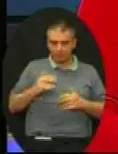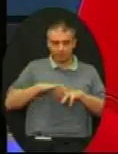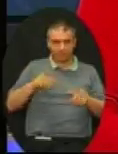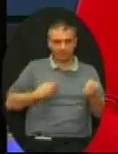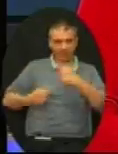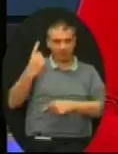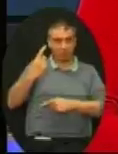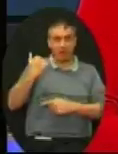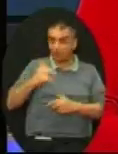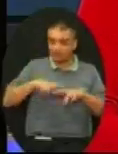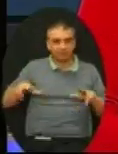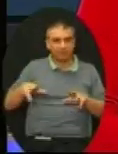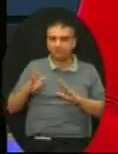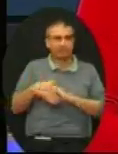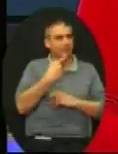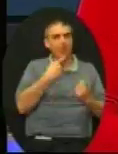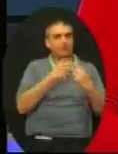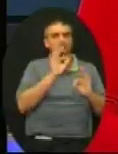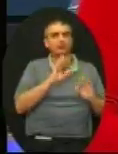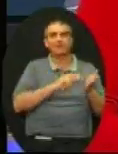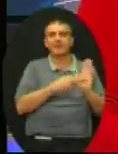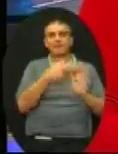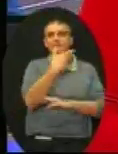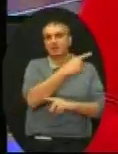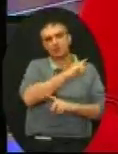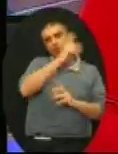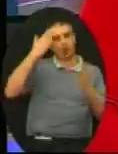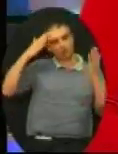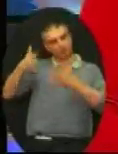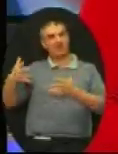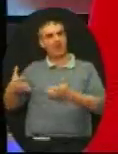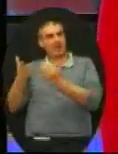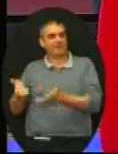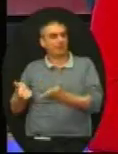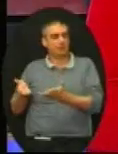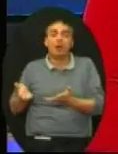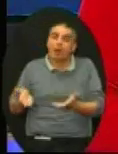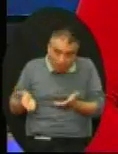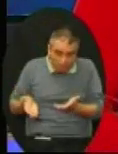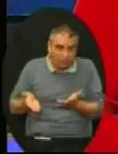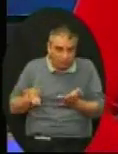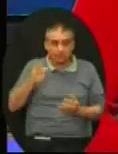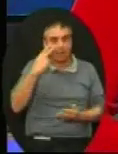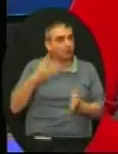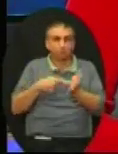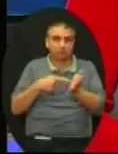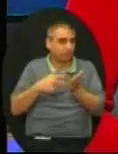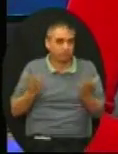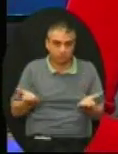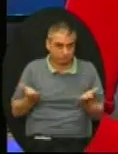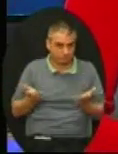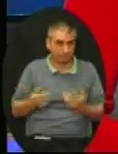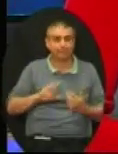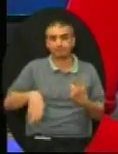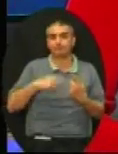הפוך. היום אנחנו במצב שבו יש ריק טוטלי בעניין המדיני, וכולם נורא נורא חברתיים. אז צריך גם לראות על רקע מה זה נעשה. ודבר